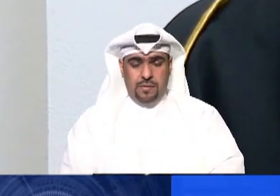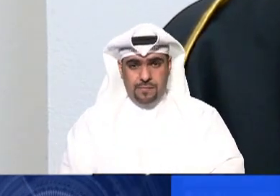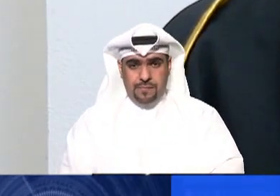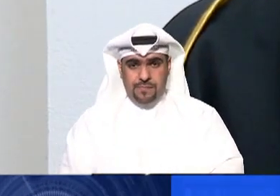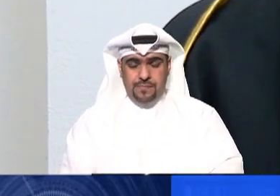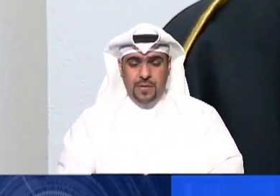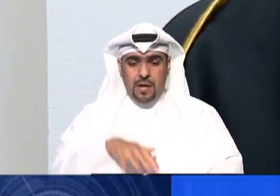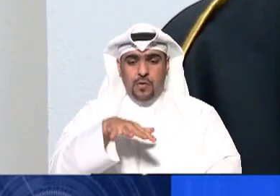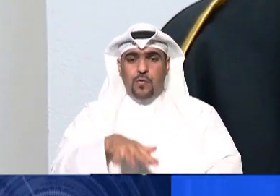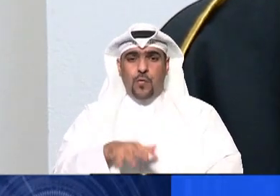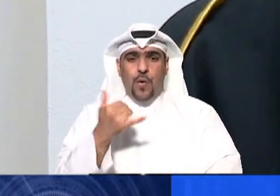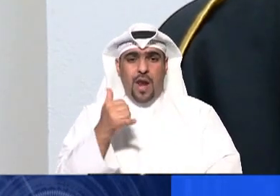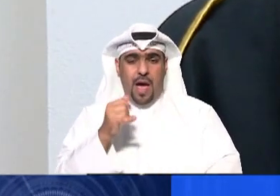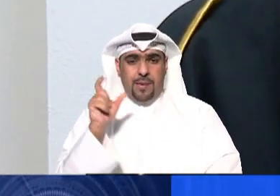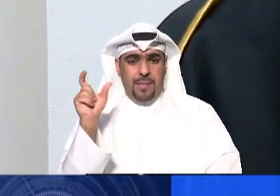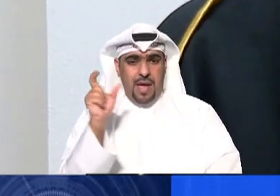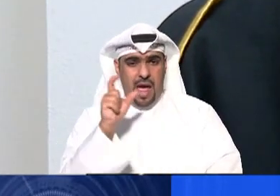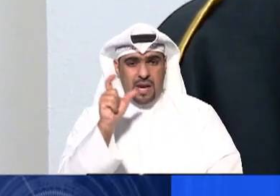وفقيد الأمة الإسلامية